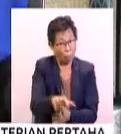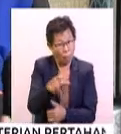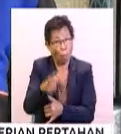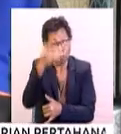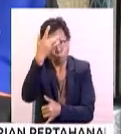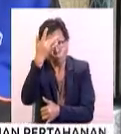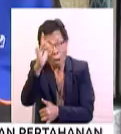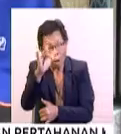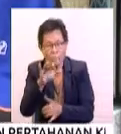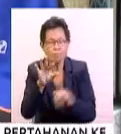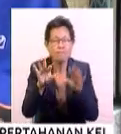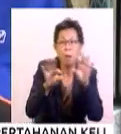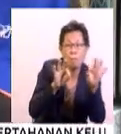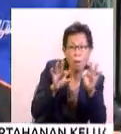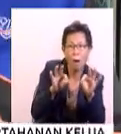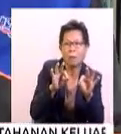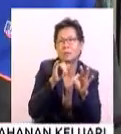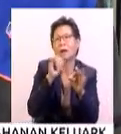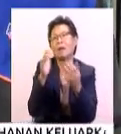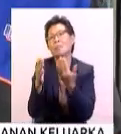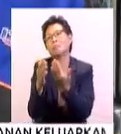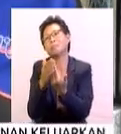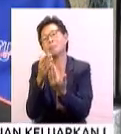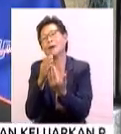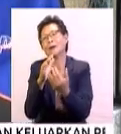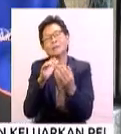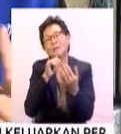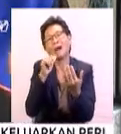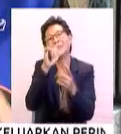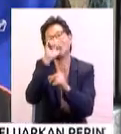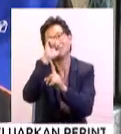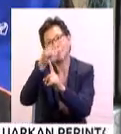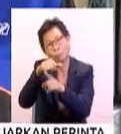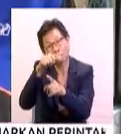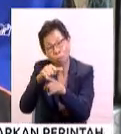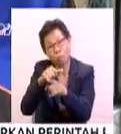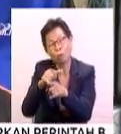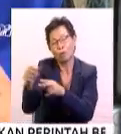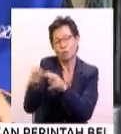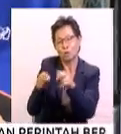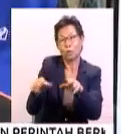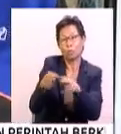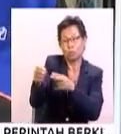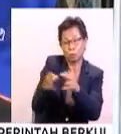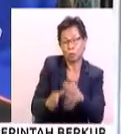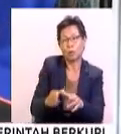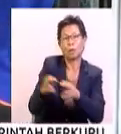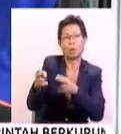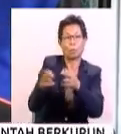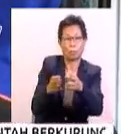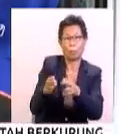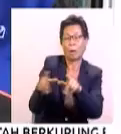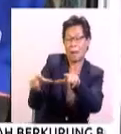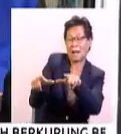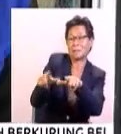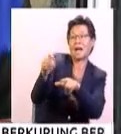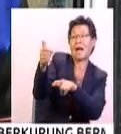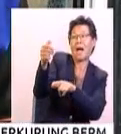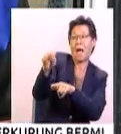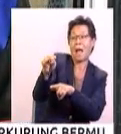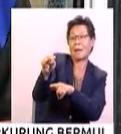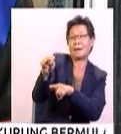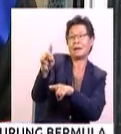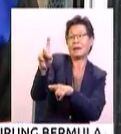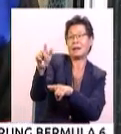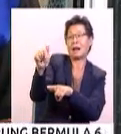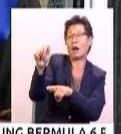bijak dalam memilih agar tidak mudah ditipu. Semestinya, usaha yang dilaksanakan oleh pengendali berlesen seperti Andalusia Travels and